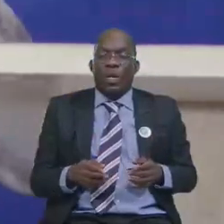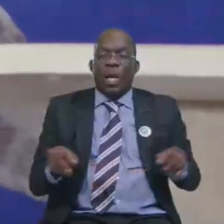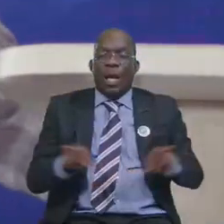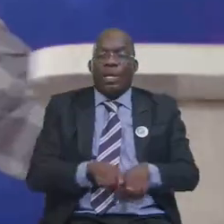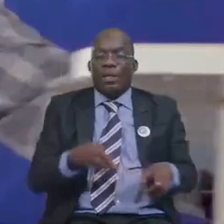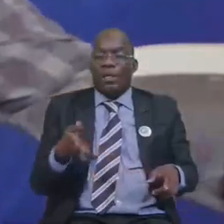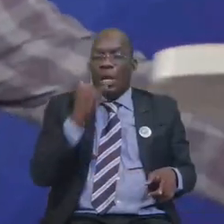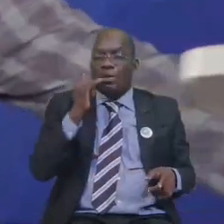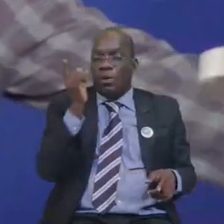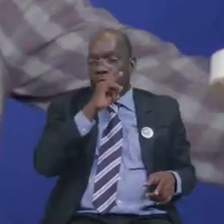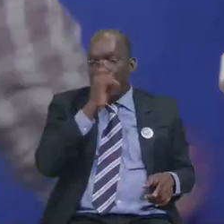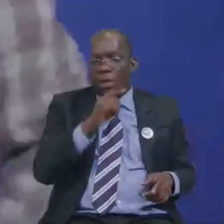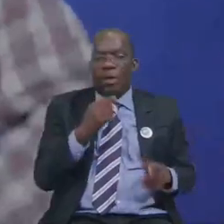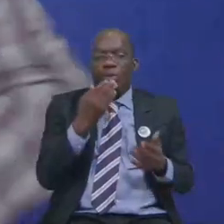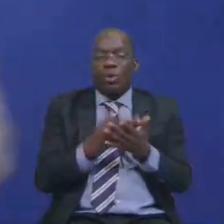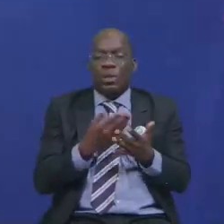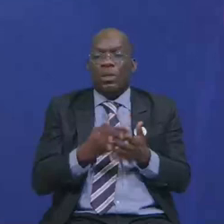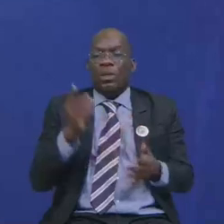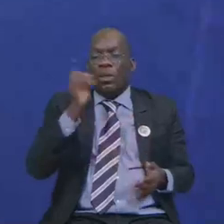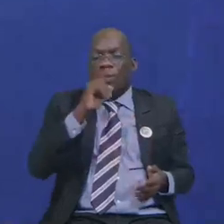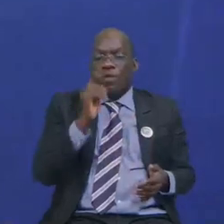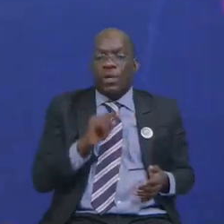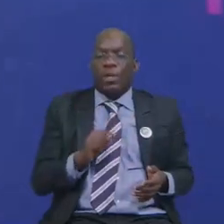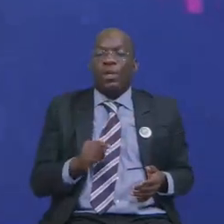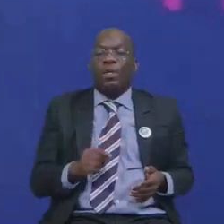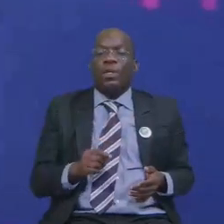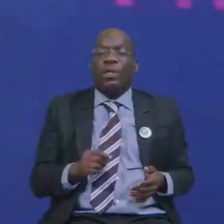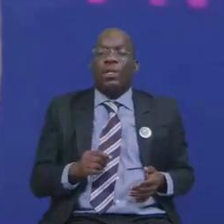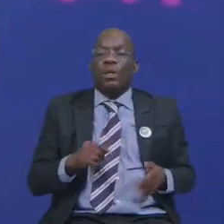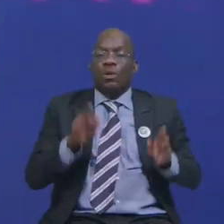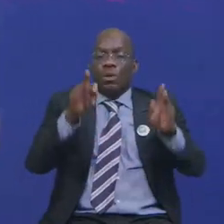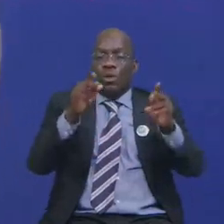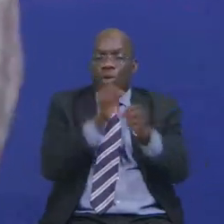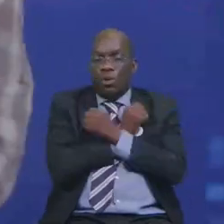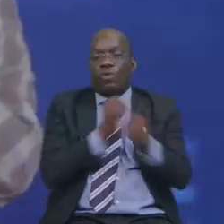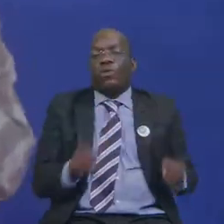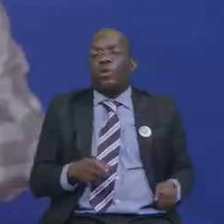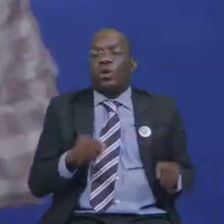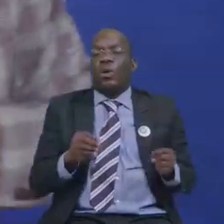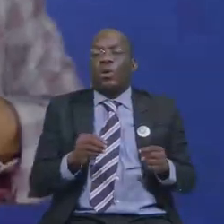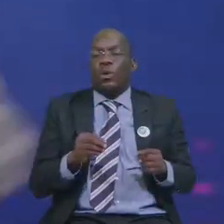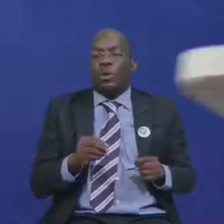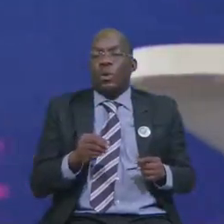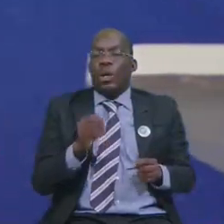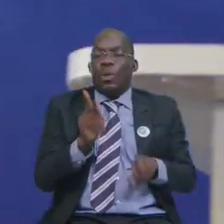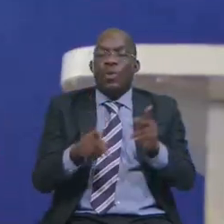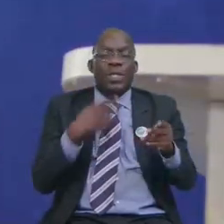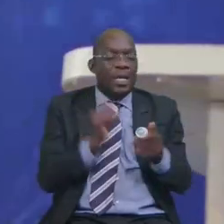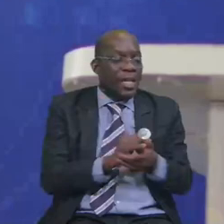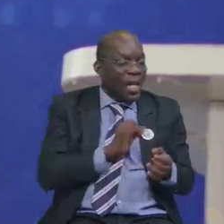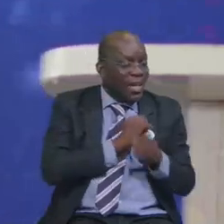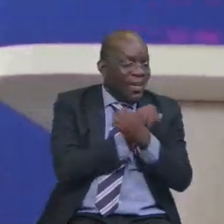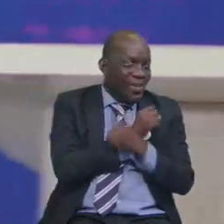faux billets il y a aussi l'amour contre fait et en disent oh je t'aime je t'aime